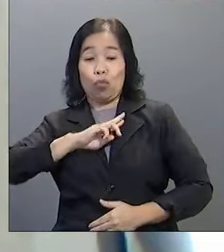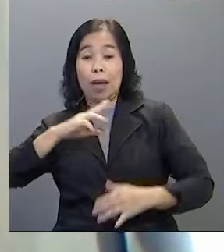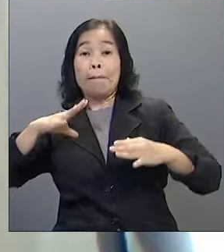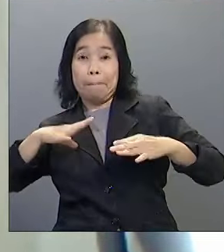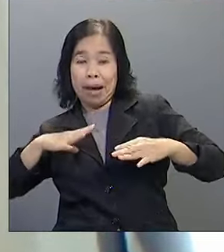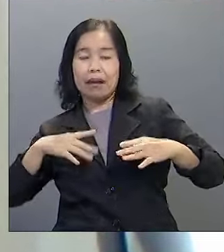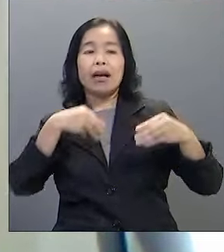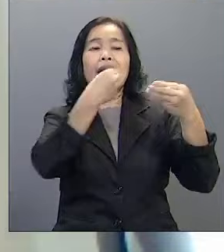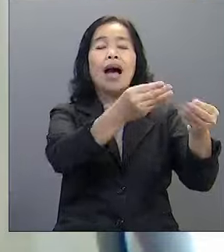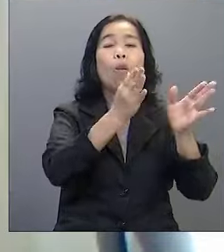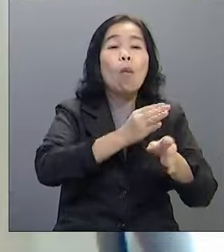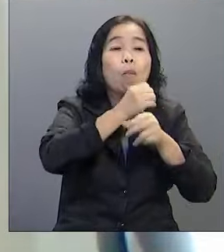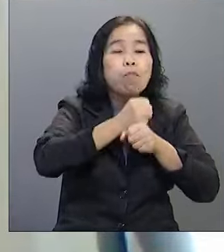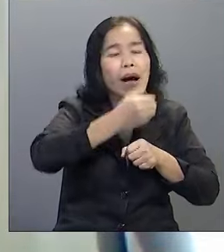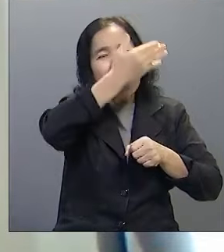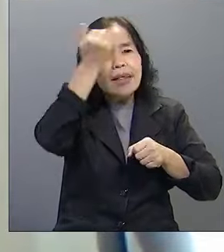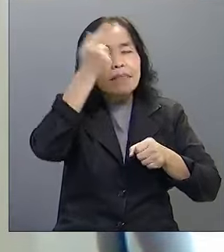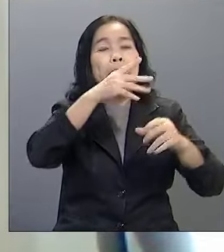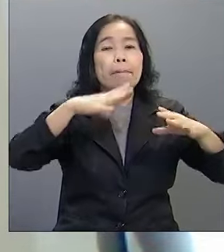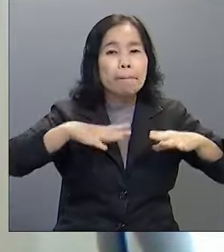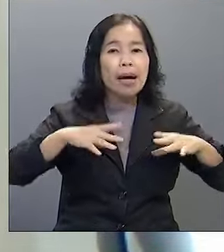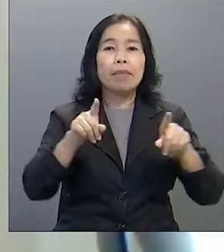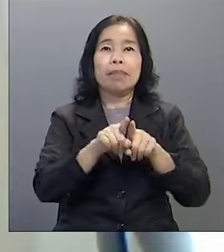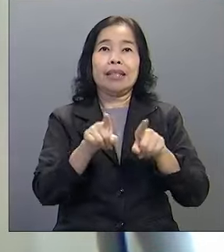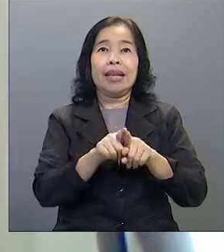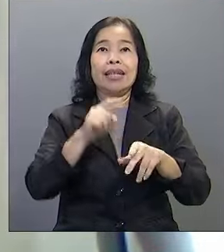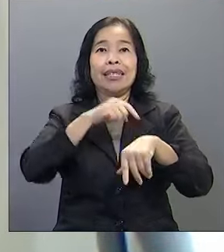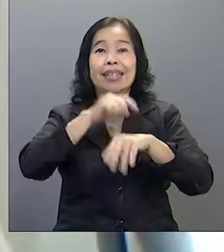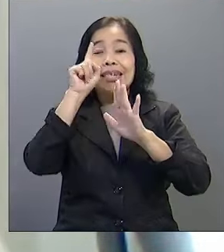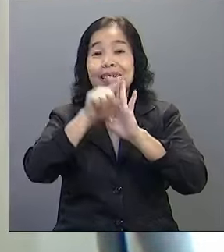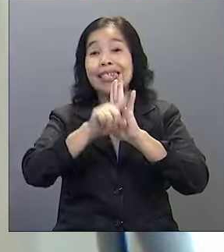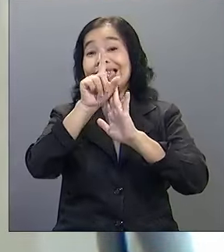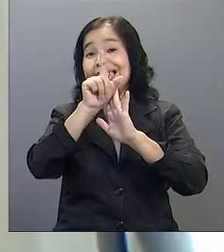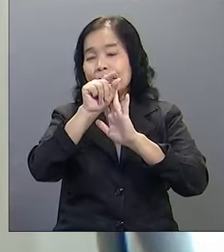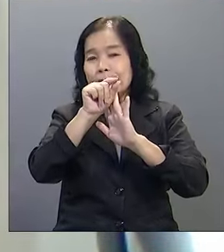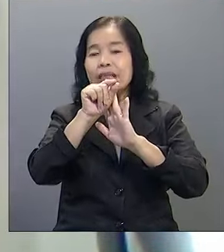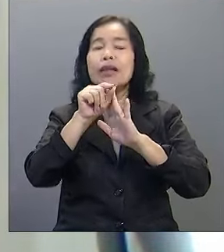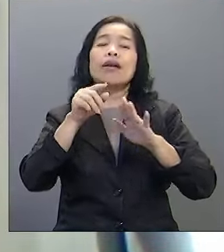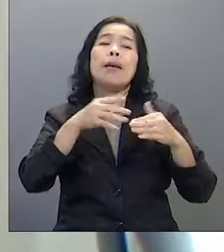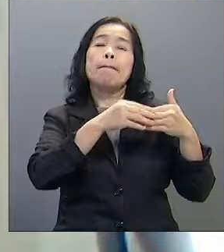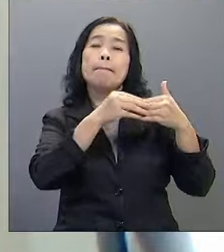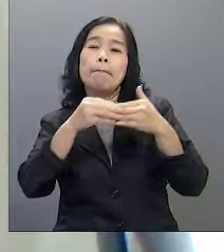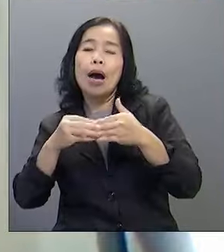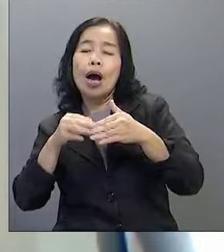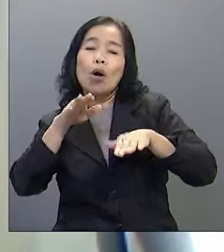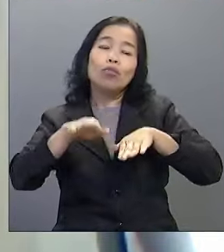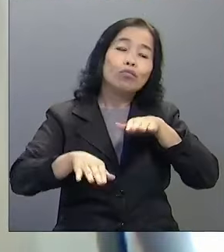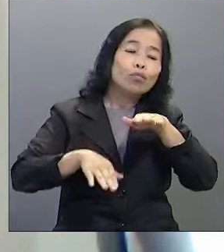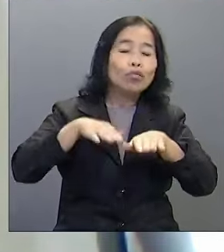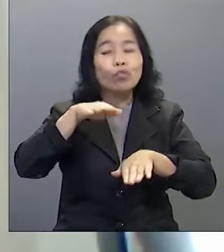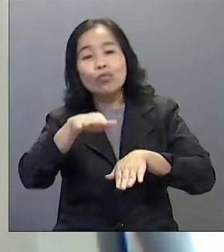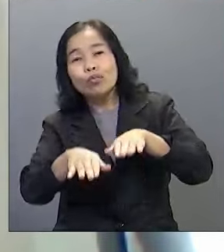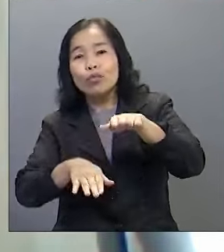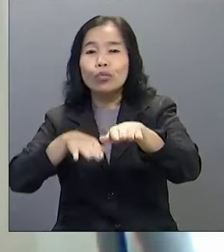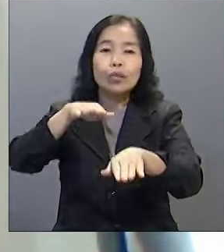ลให้คลายเครียดได้ทุกรูปแบบเลยครับง่ายสุดคือ20นาทีเดินครับเดินไปมาเนี่ยครับให้เ